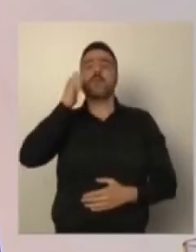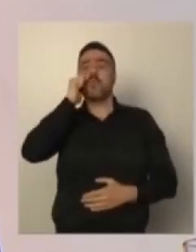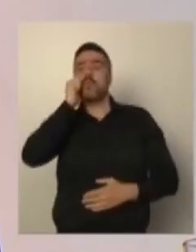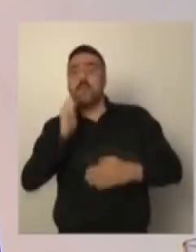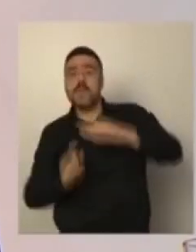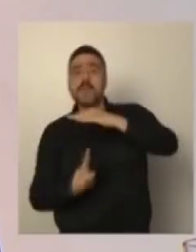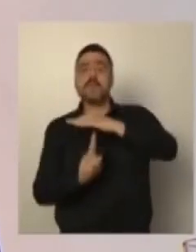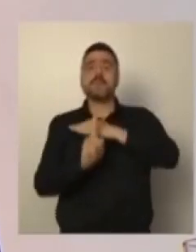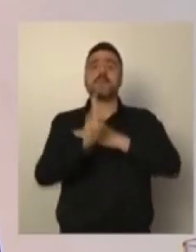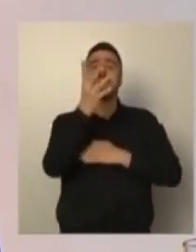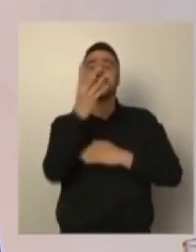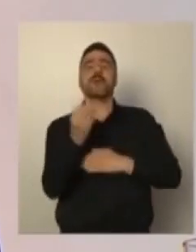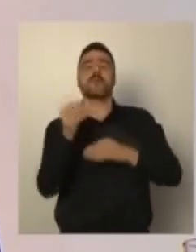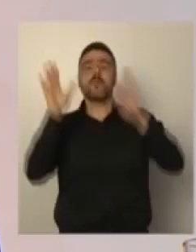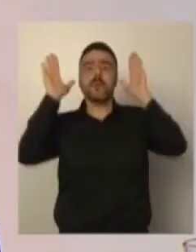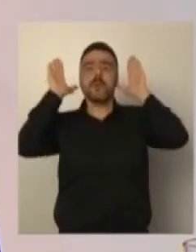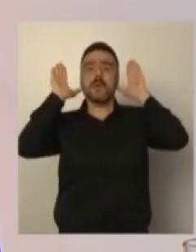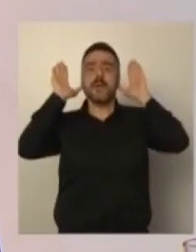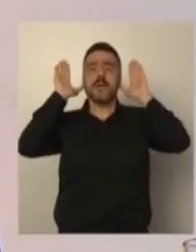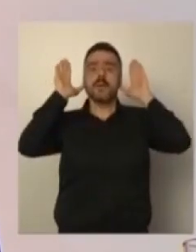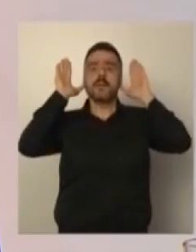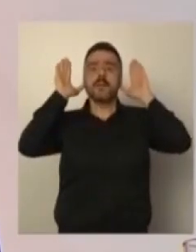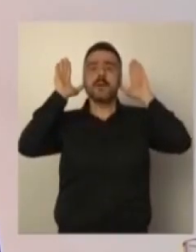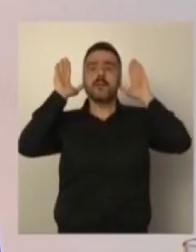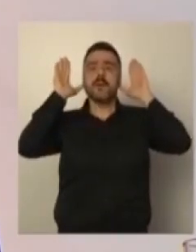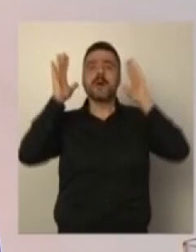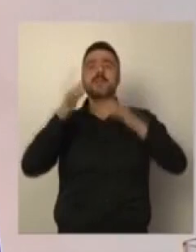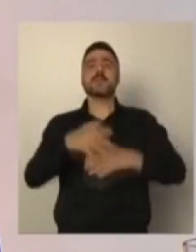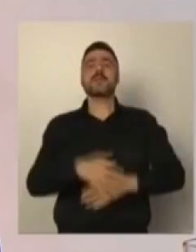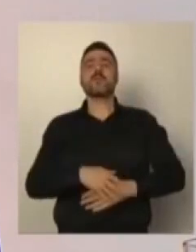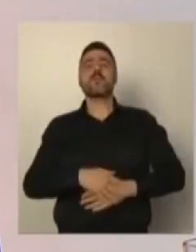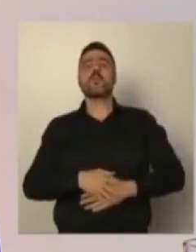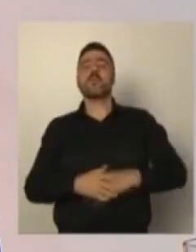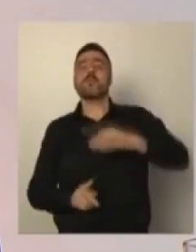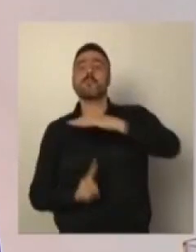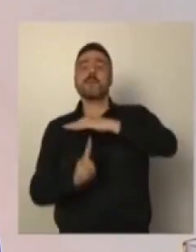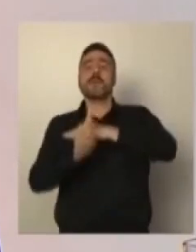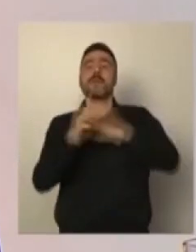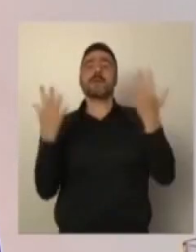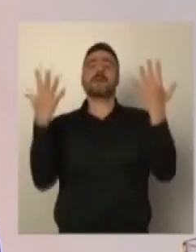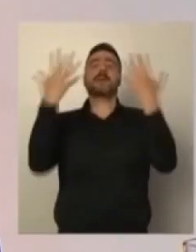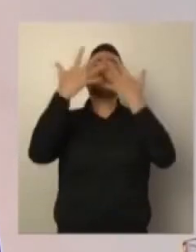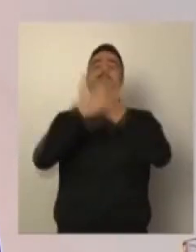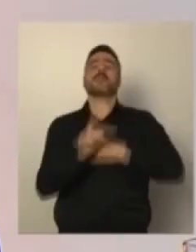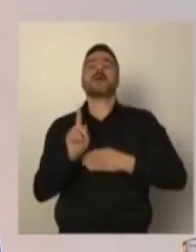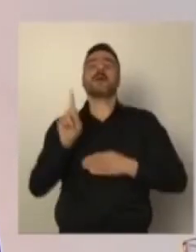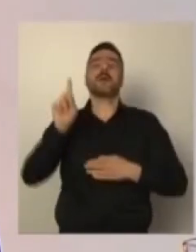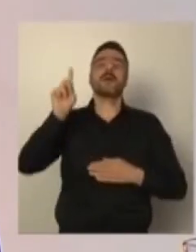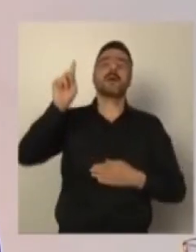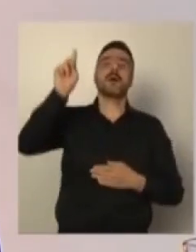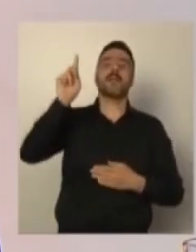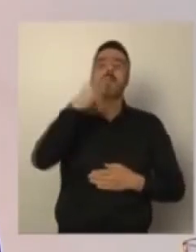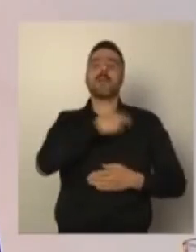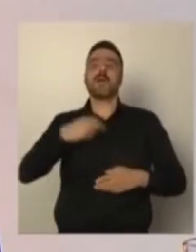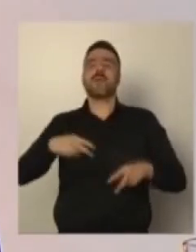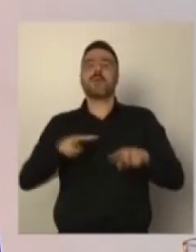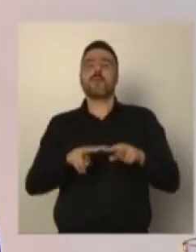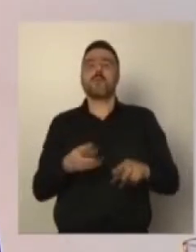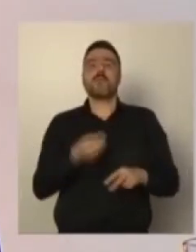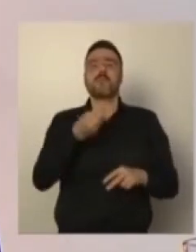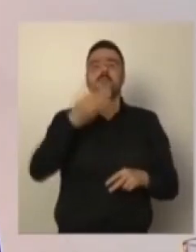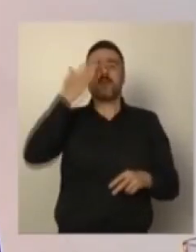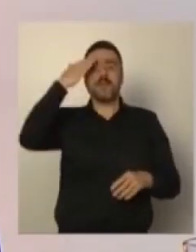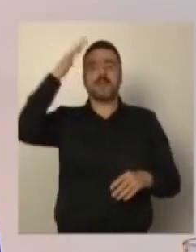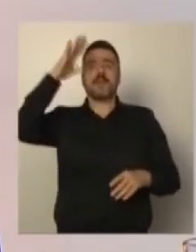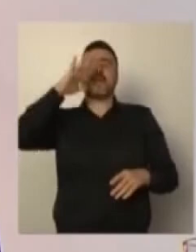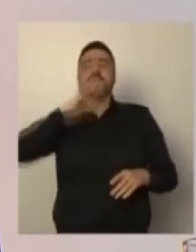olan namazı bu Miraç gecesinde Cenab-ı Hak Peygamber Efendimize